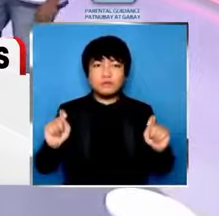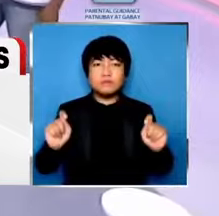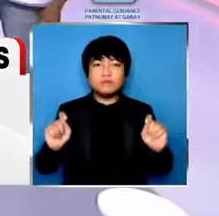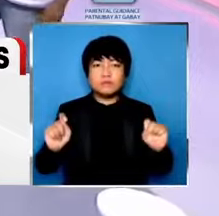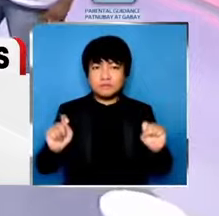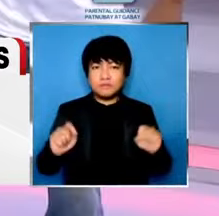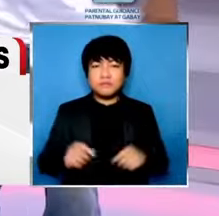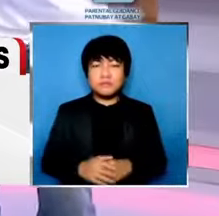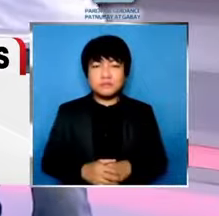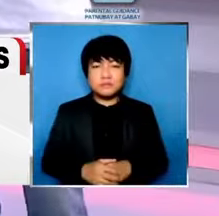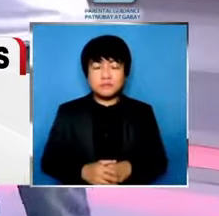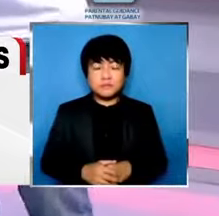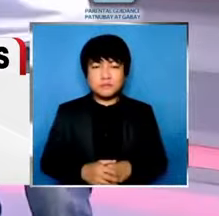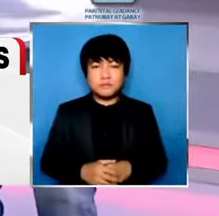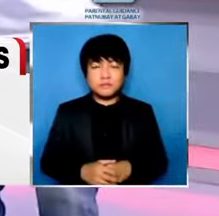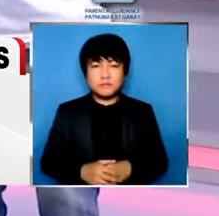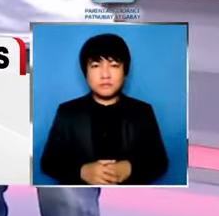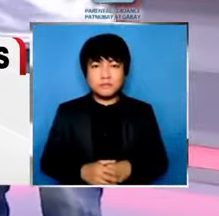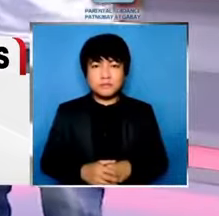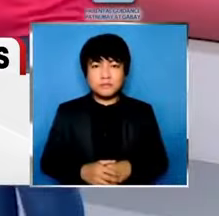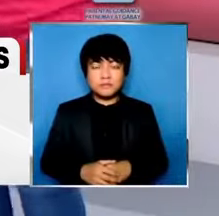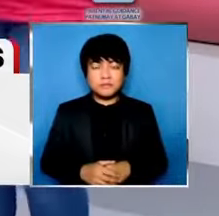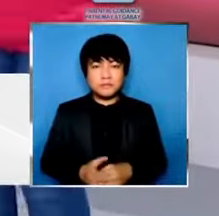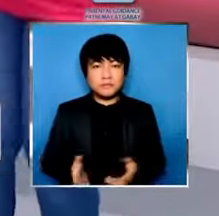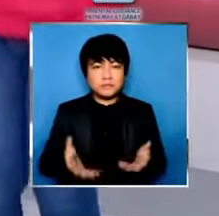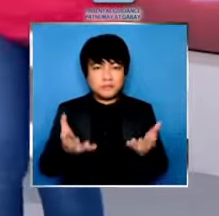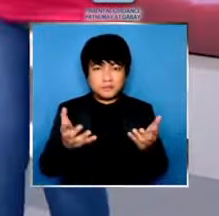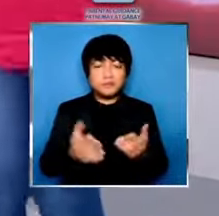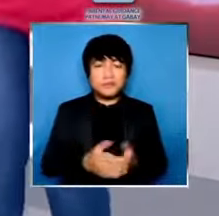South Triangle Ladies. Sa inyo ang round na ito!